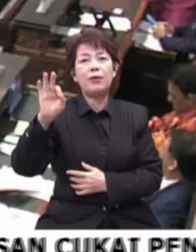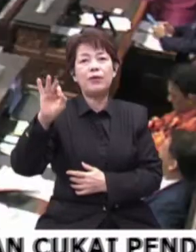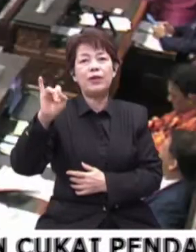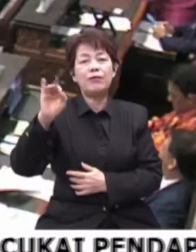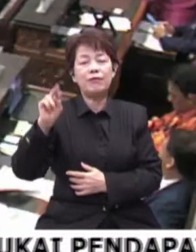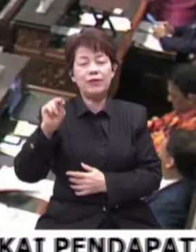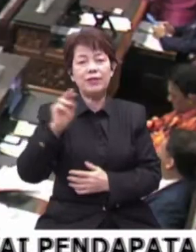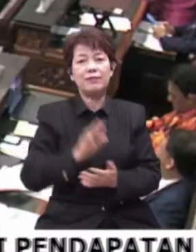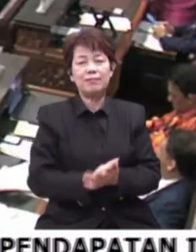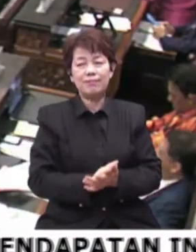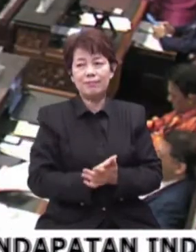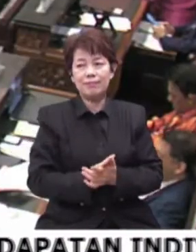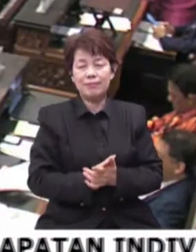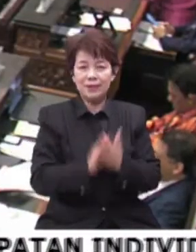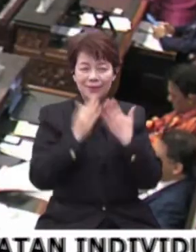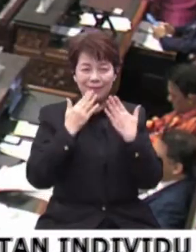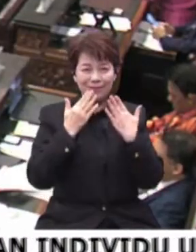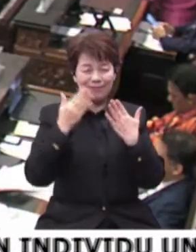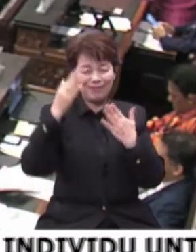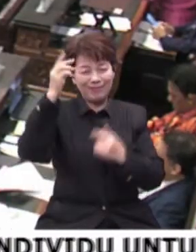pidato menteri